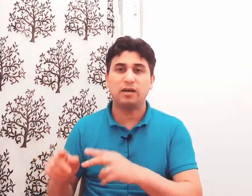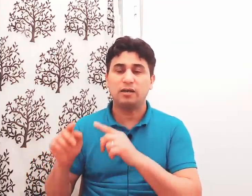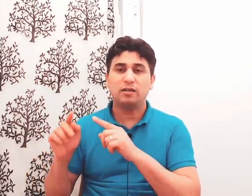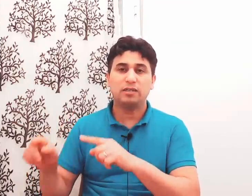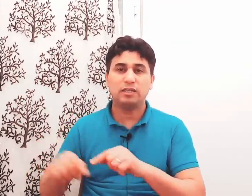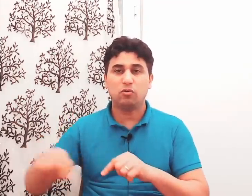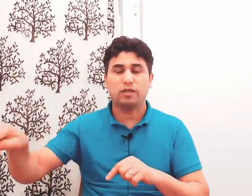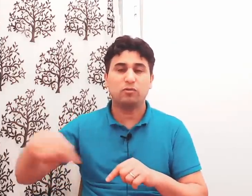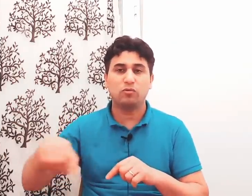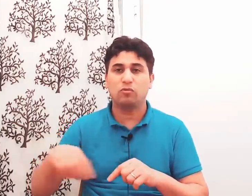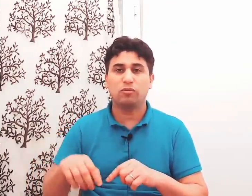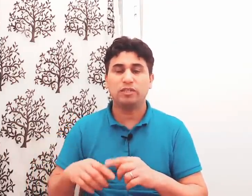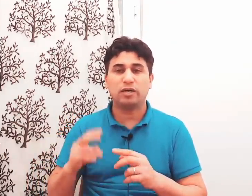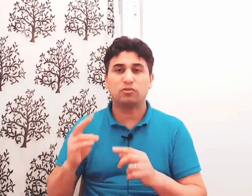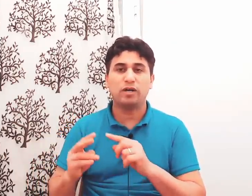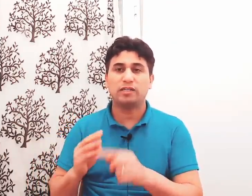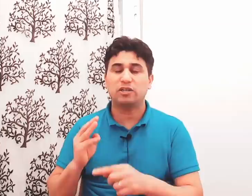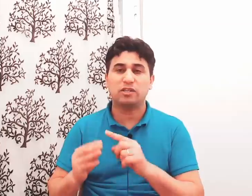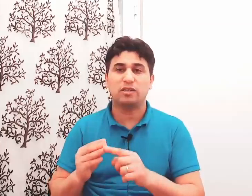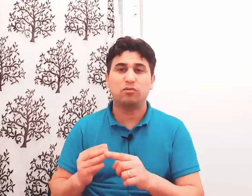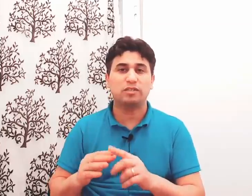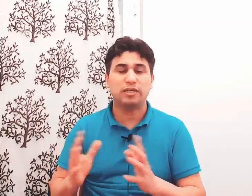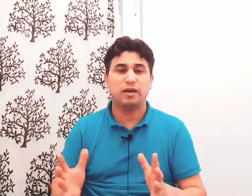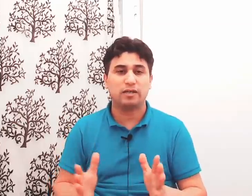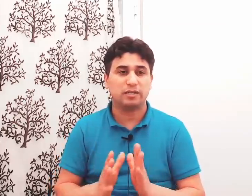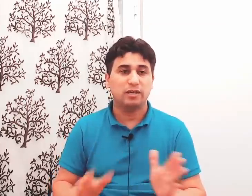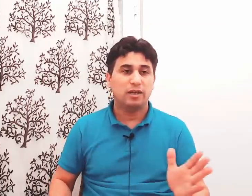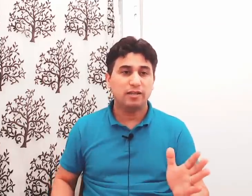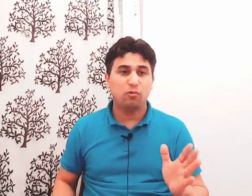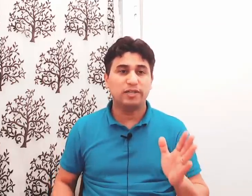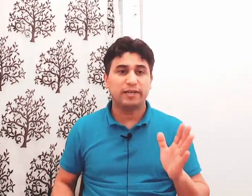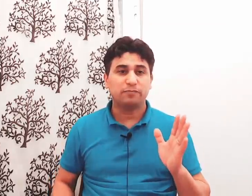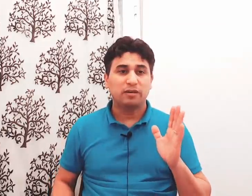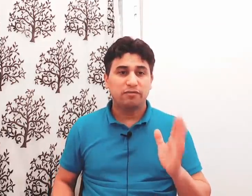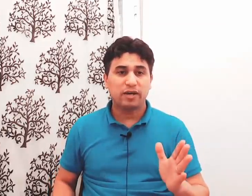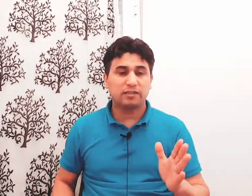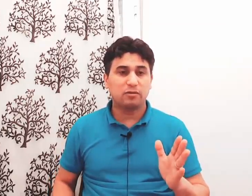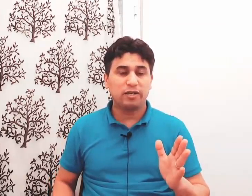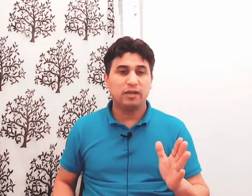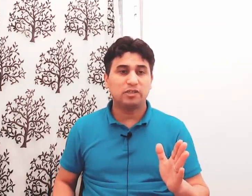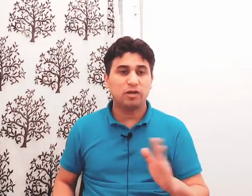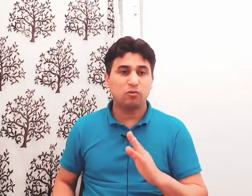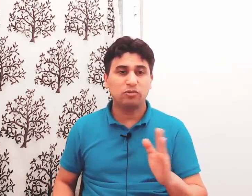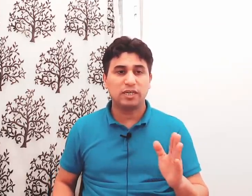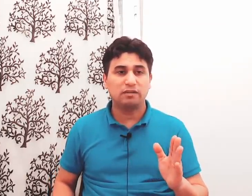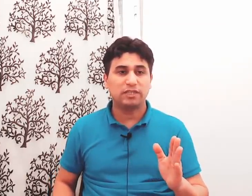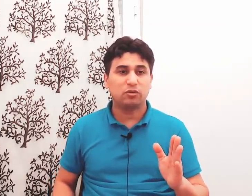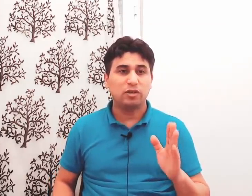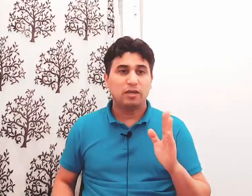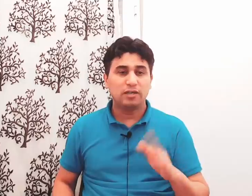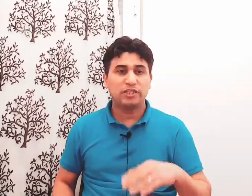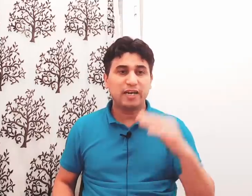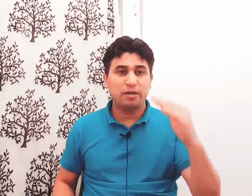ساعه يعني اوكي، ويعني يخرج واحد يخرج لهذه الوليدات الى اخره. هذا هو اللي كاين. فقط واحد الحاجه اخرى ونسالي